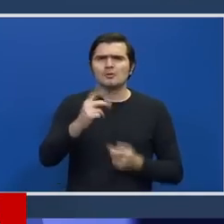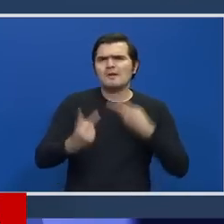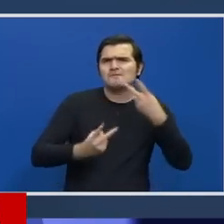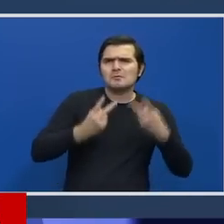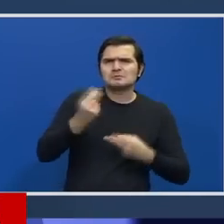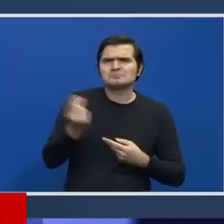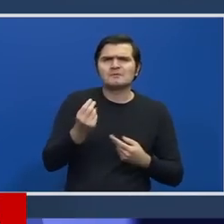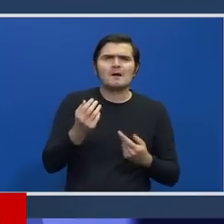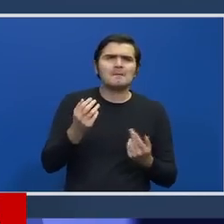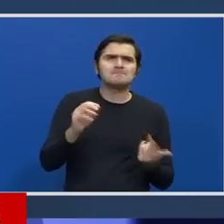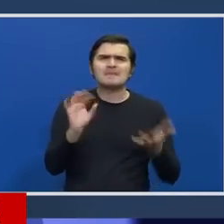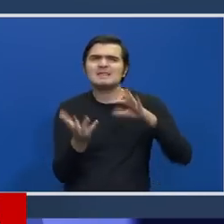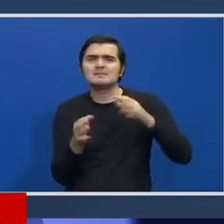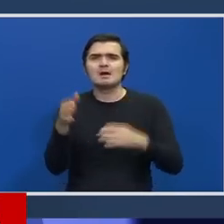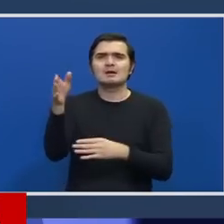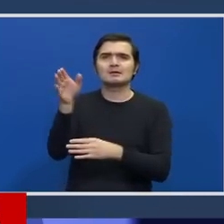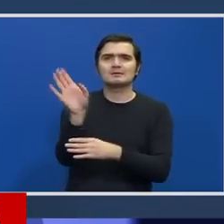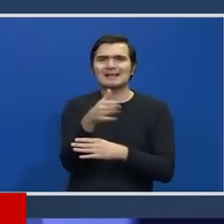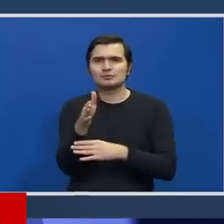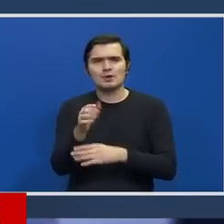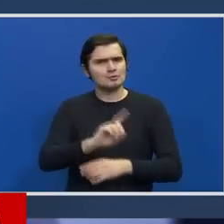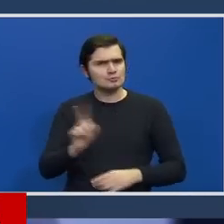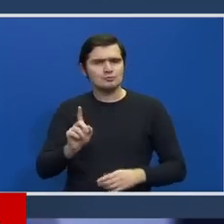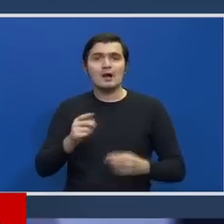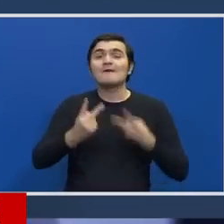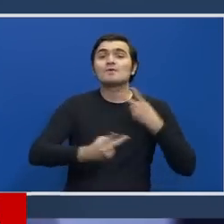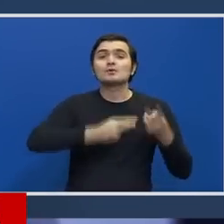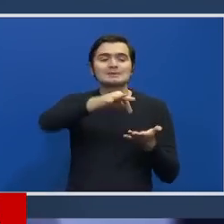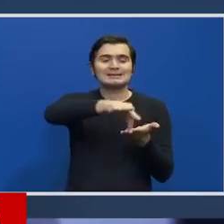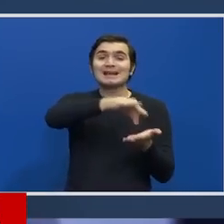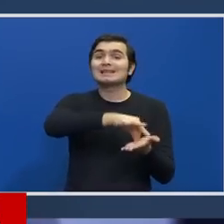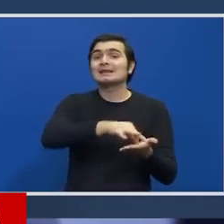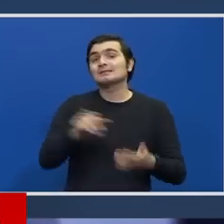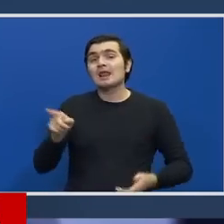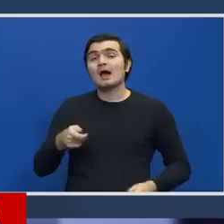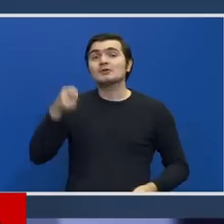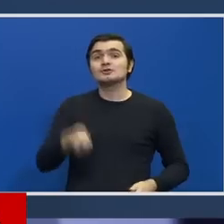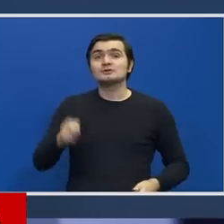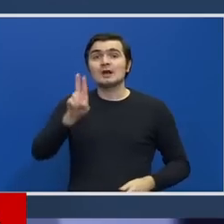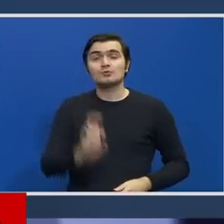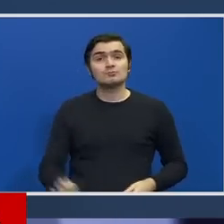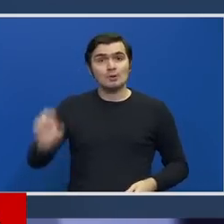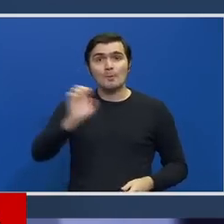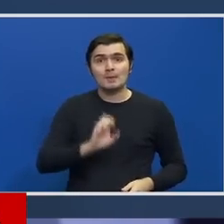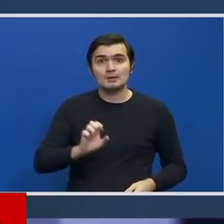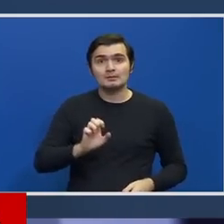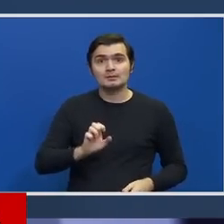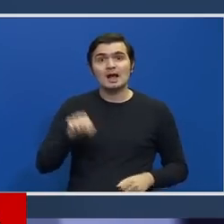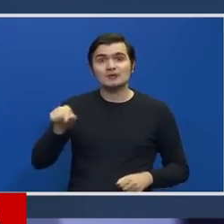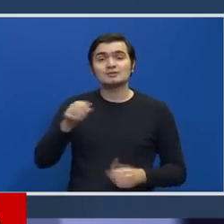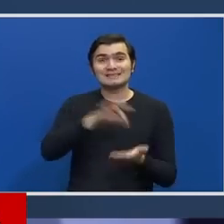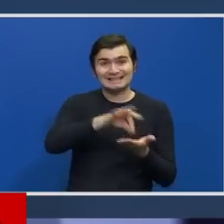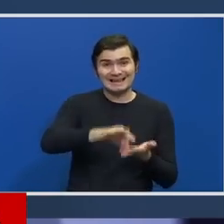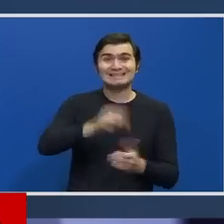am folosit nici măcar estimări naționale am folosit datele agențiilor Uniunii Europene